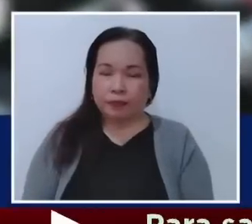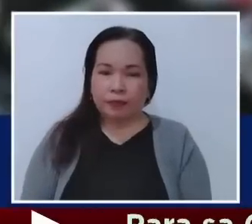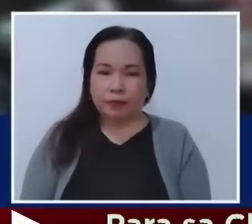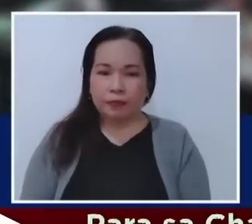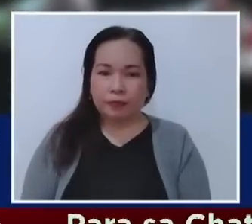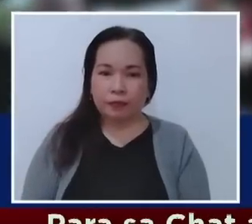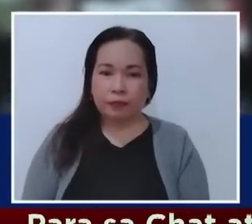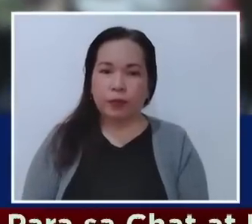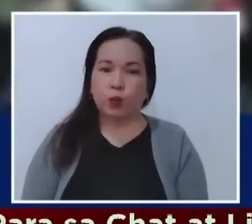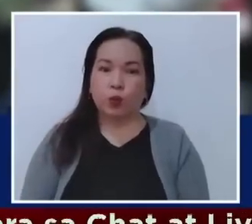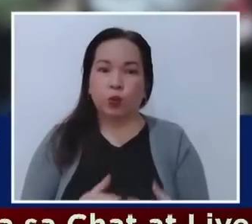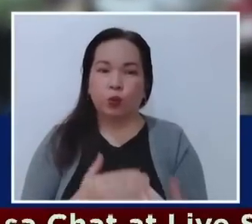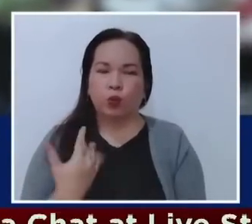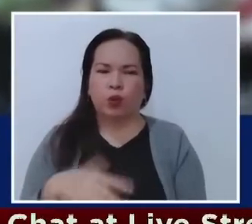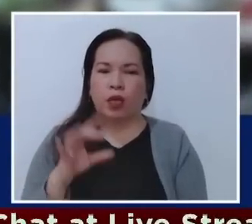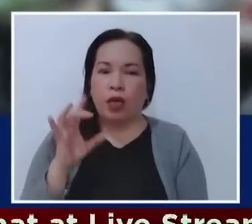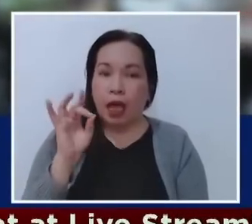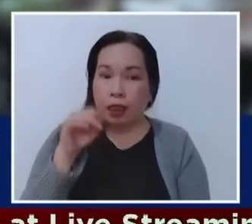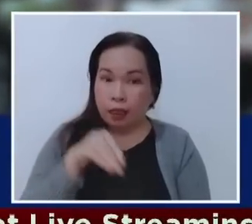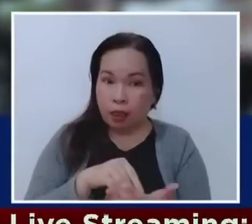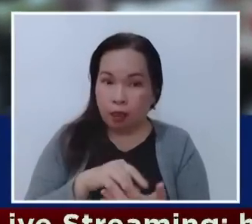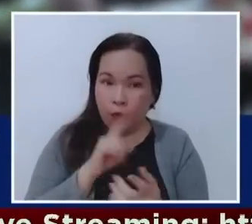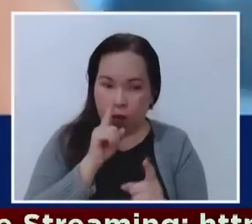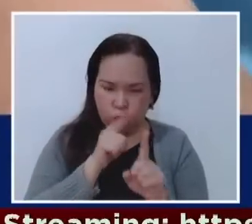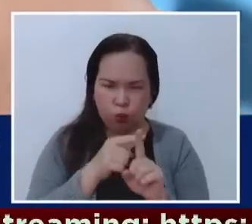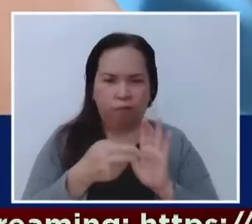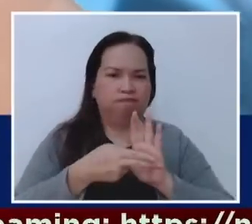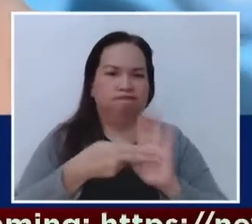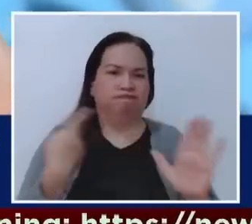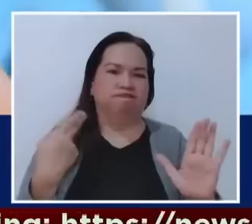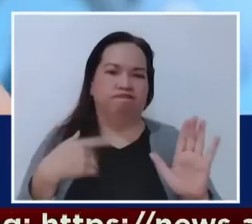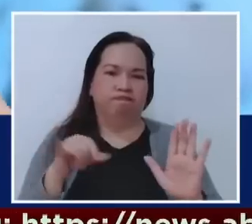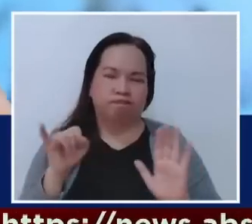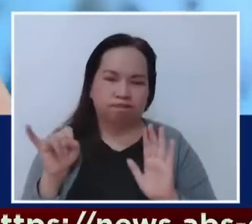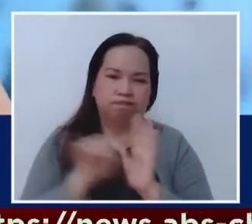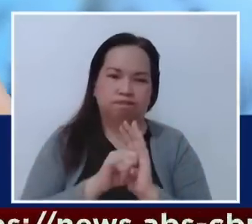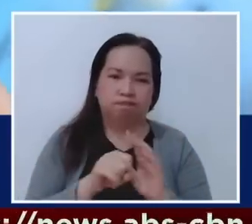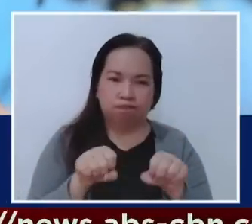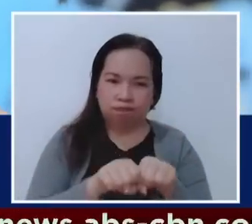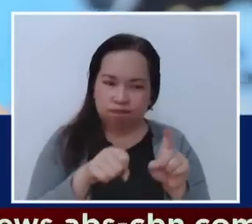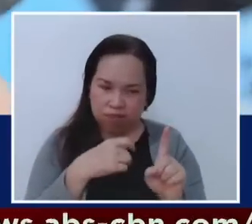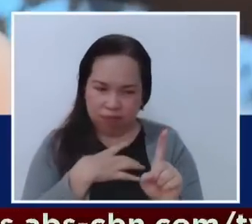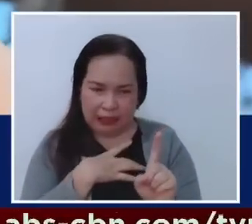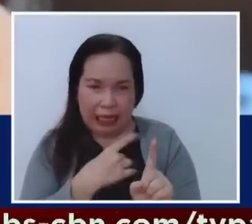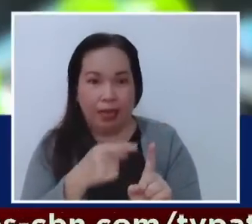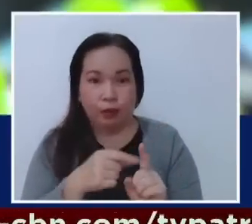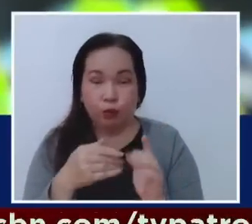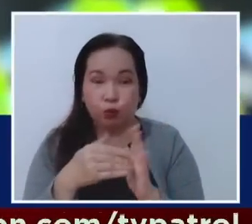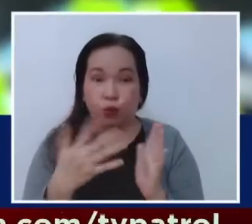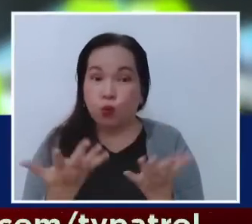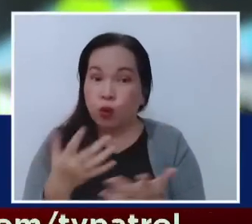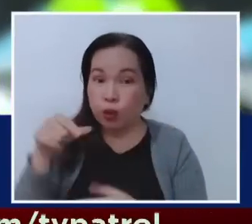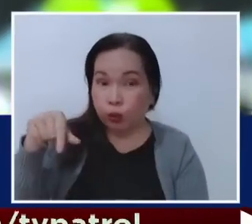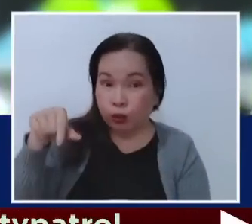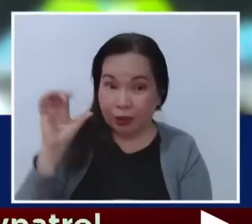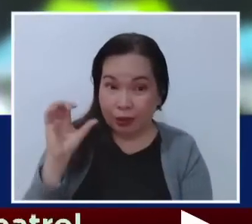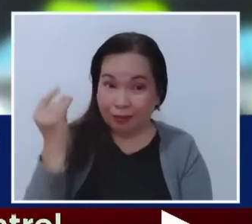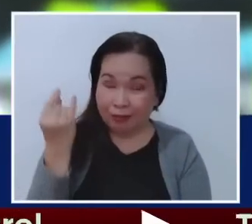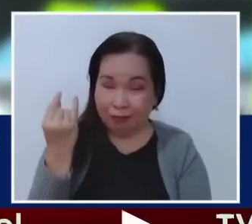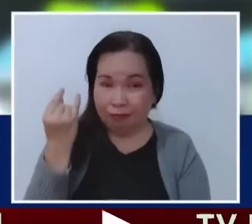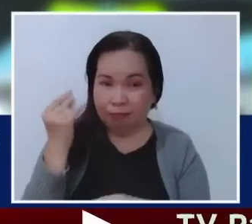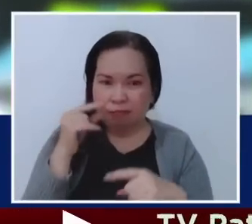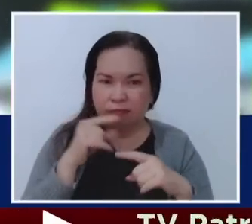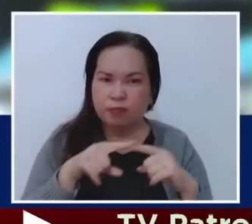Nasa 8,000 piso ang halaga ng branded na sapatos na natipuhan ng estudyanteng ito sa Quezon City. Pero dahil kapos